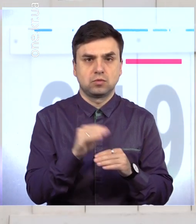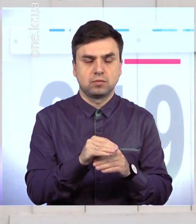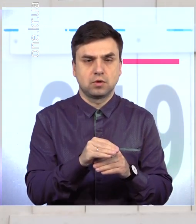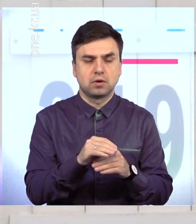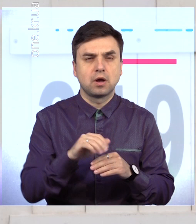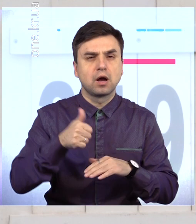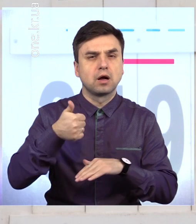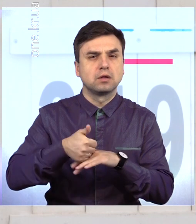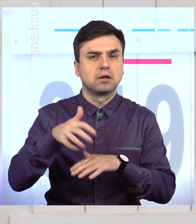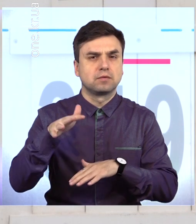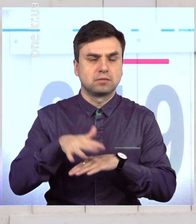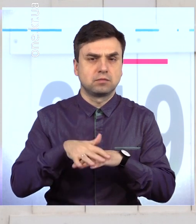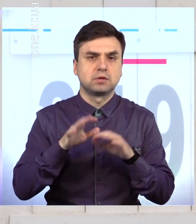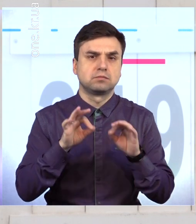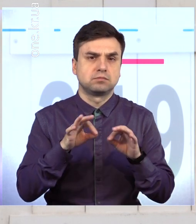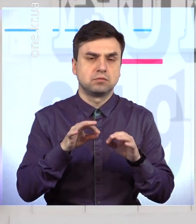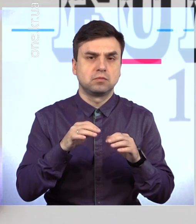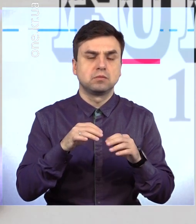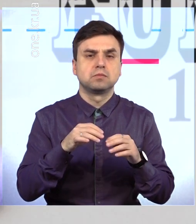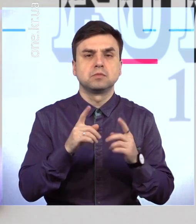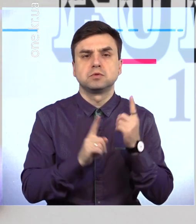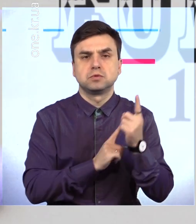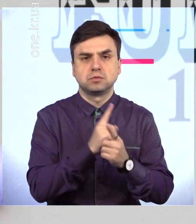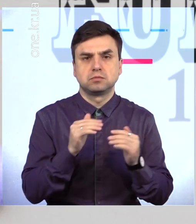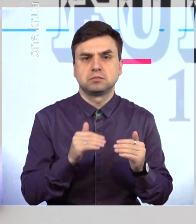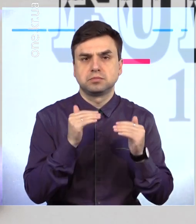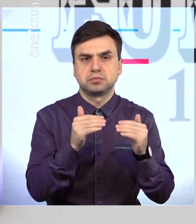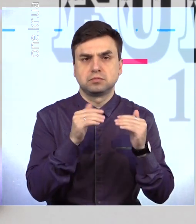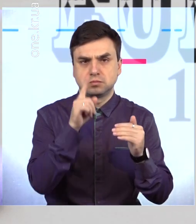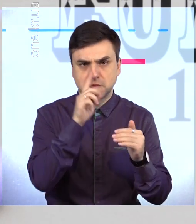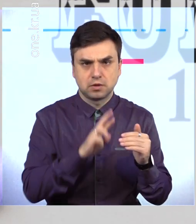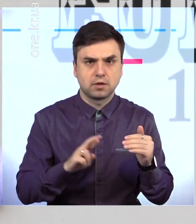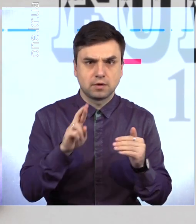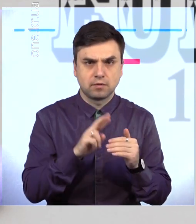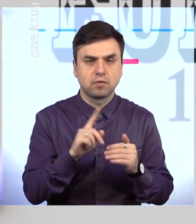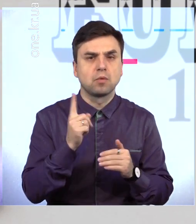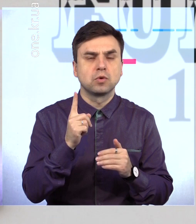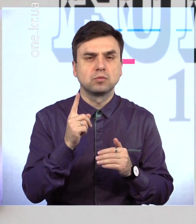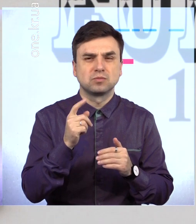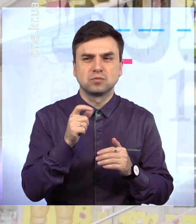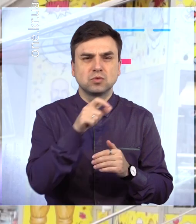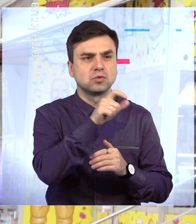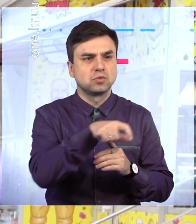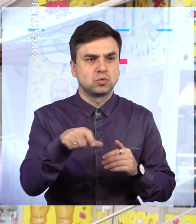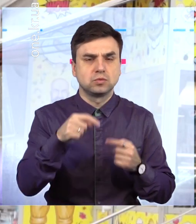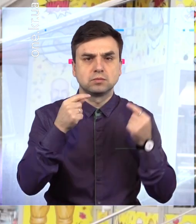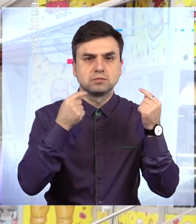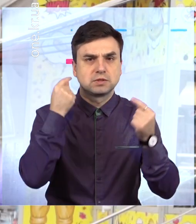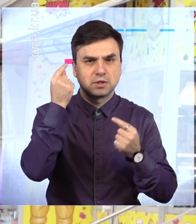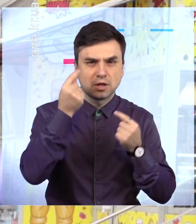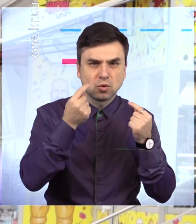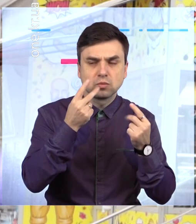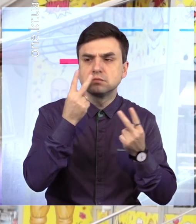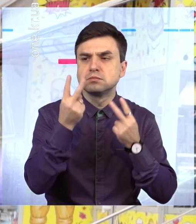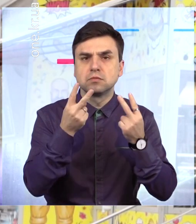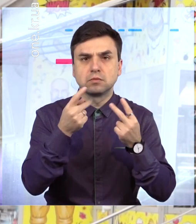причиною виникнення перекосів між попитом та пропозицією валюти у січні вважають саме психологічний чинник. Пов'язують його із